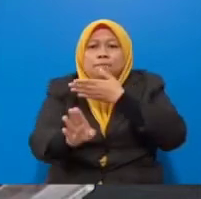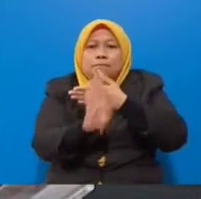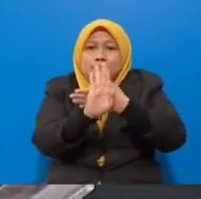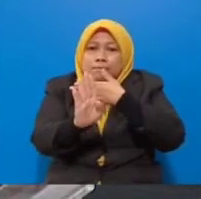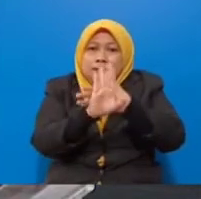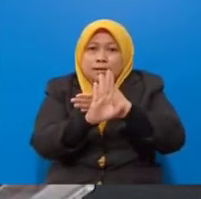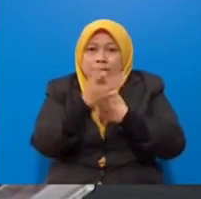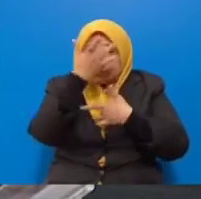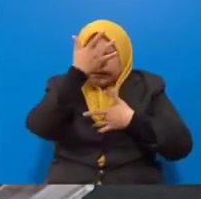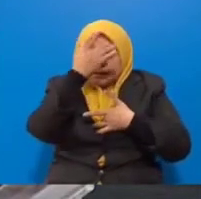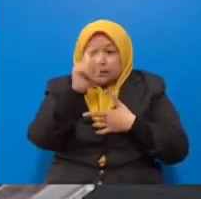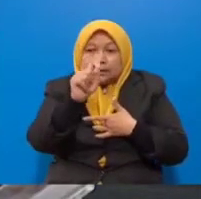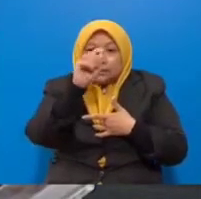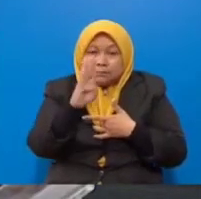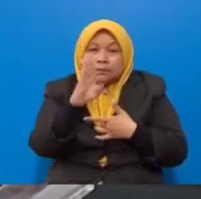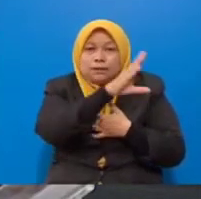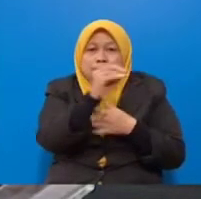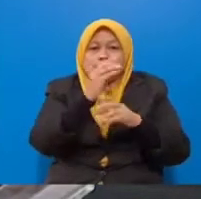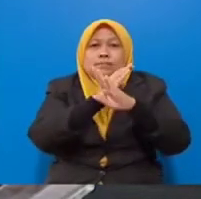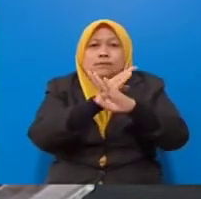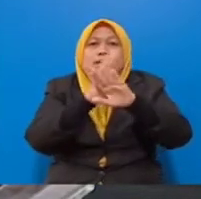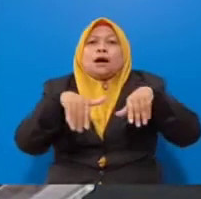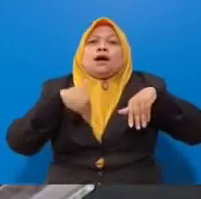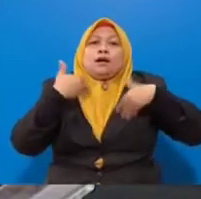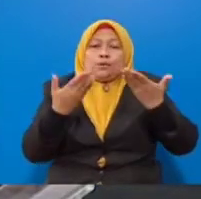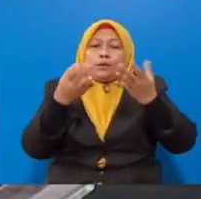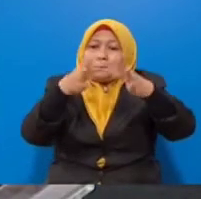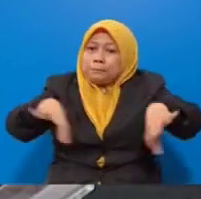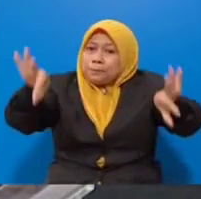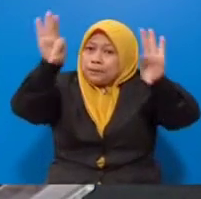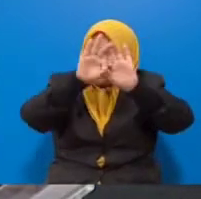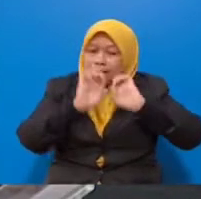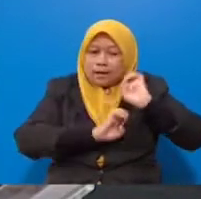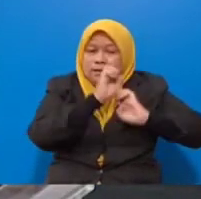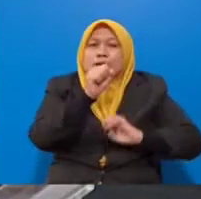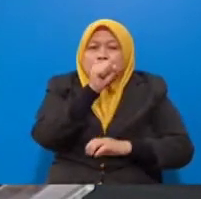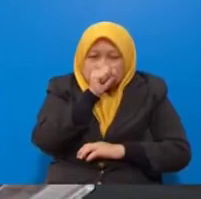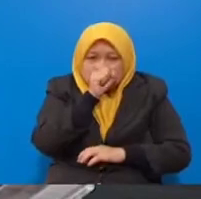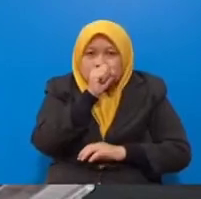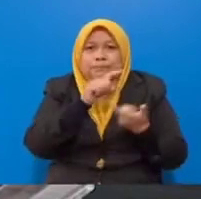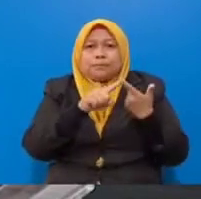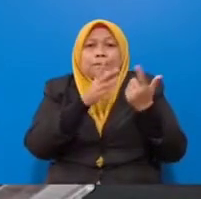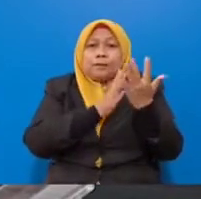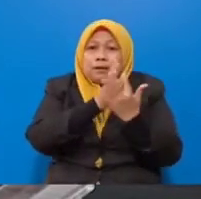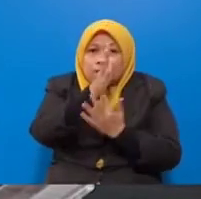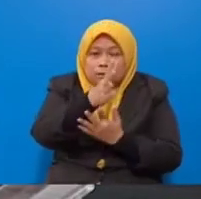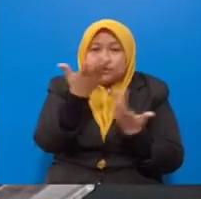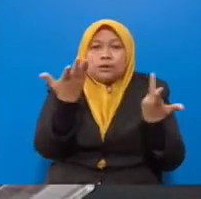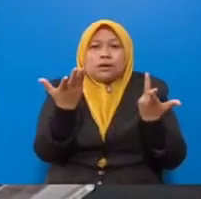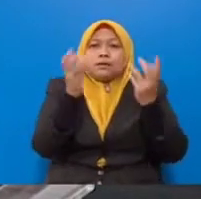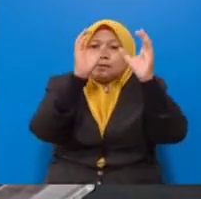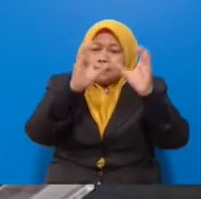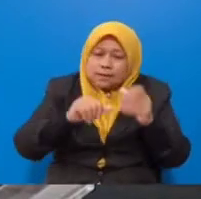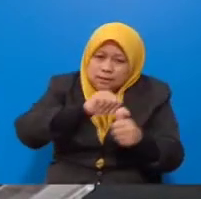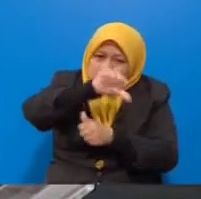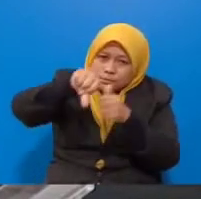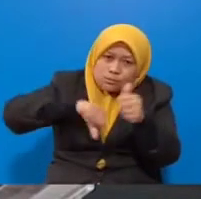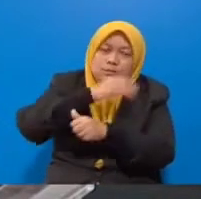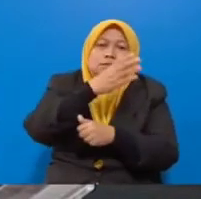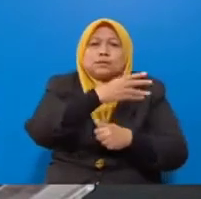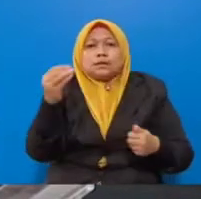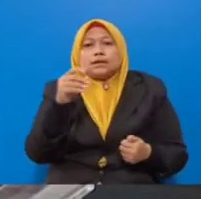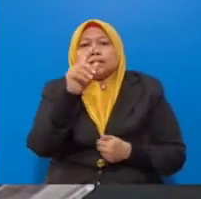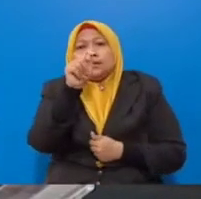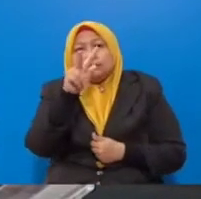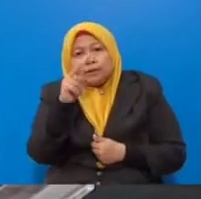penyakit TB dan pencegahan seperti kepentingan ketika batu melalui medium sauce dan